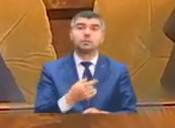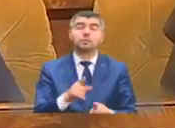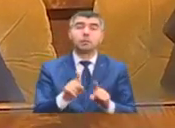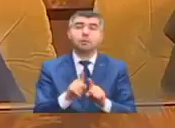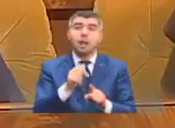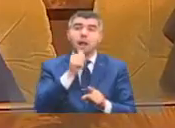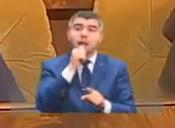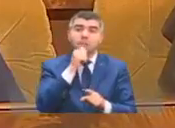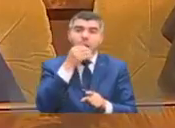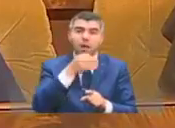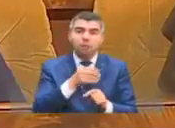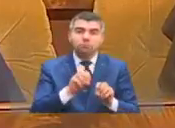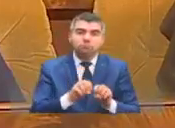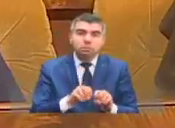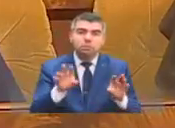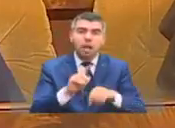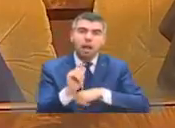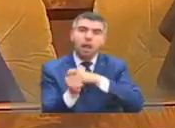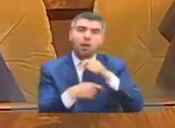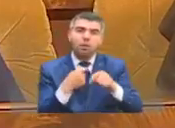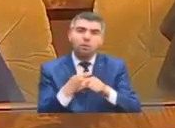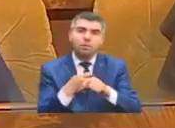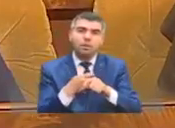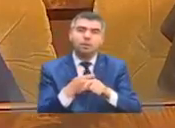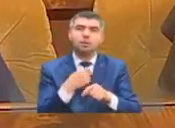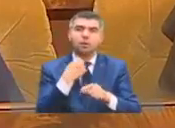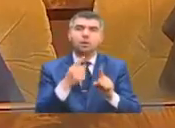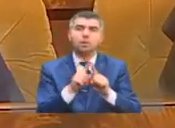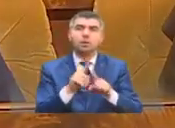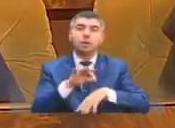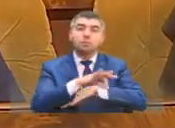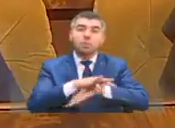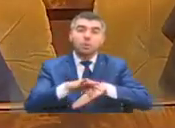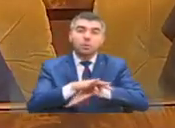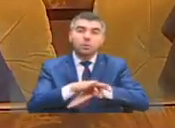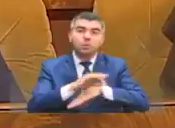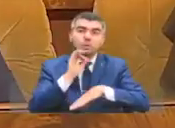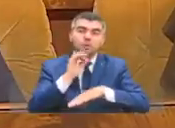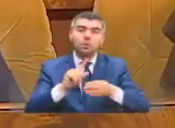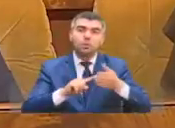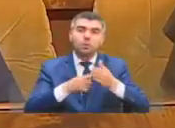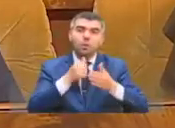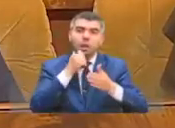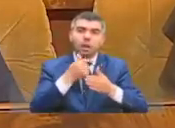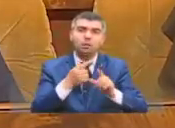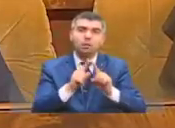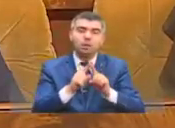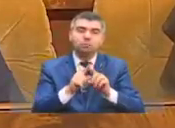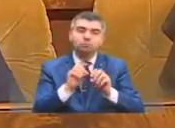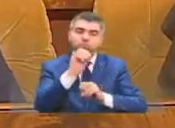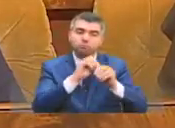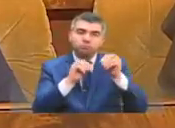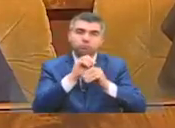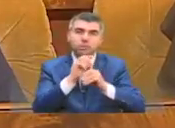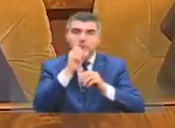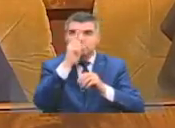الصالح للشرب في الجامعات القروية. اليوم المكتب الوطني كيحتاج من غياب الموارد البشرية والضعف ديالها في التدبير ديال هذه العملية، وكيطلب